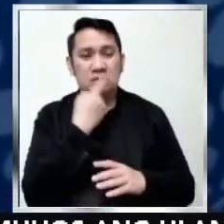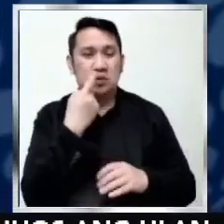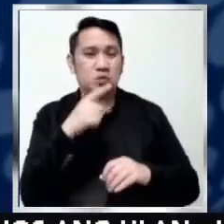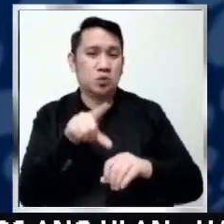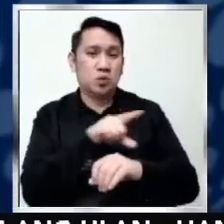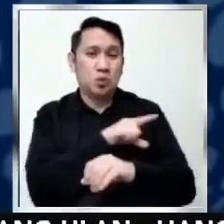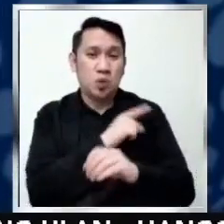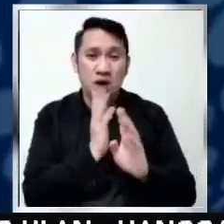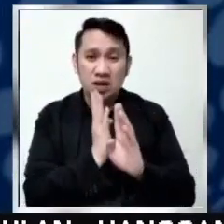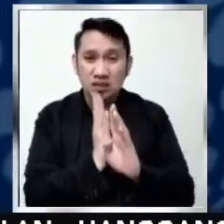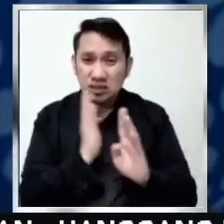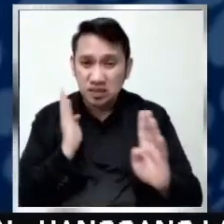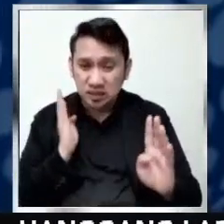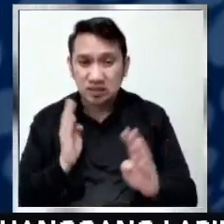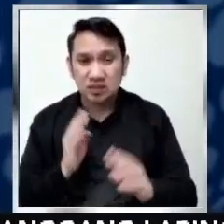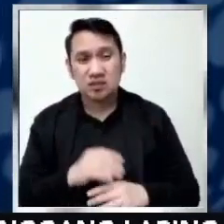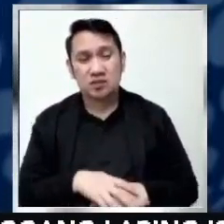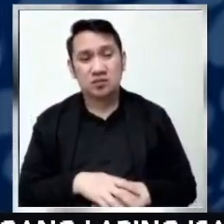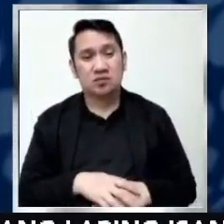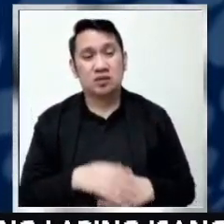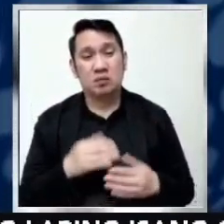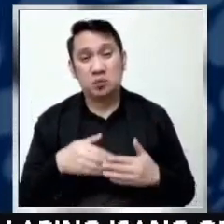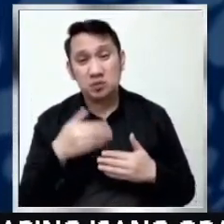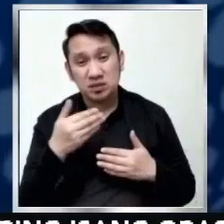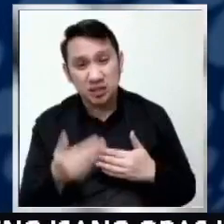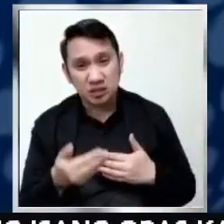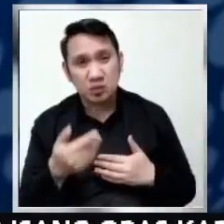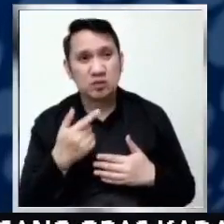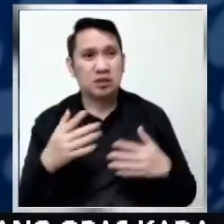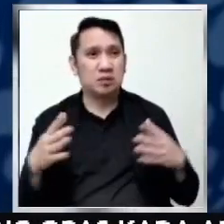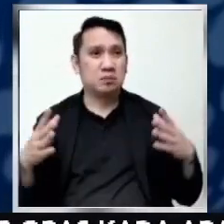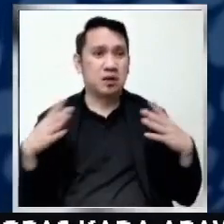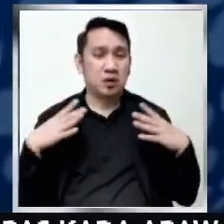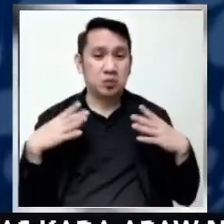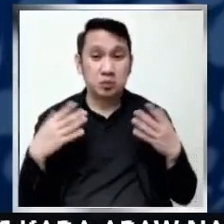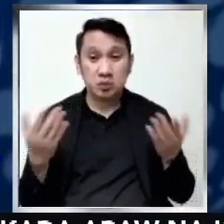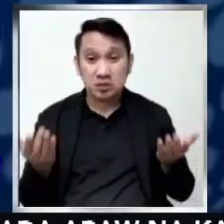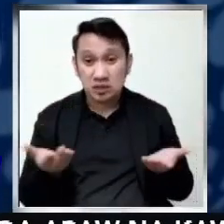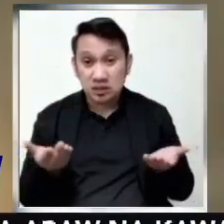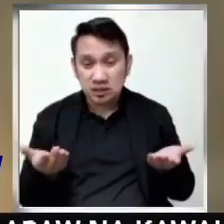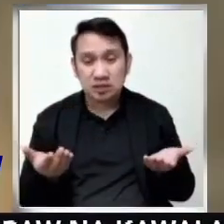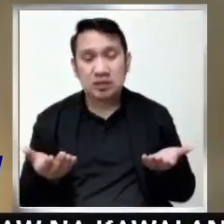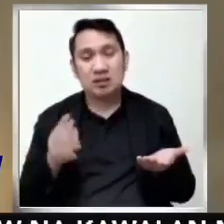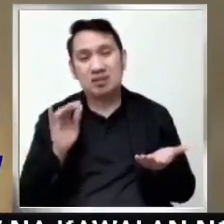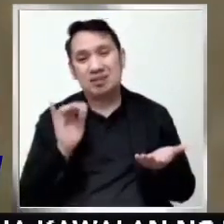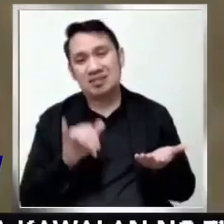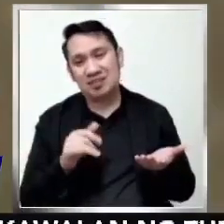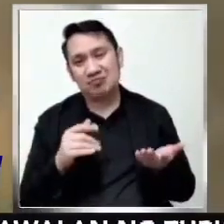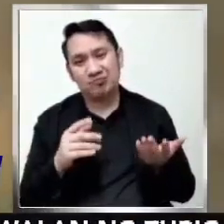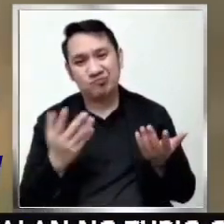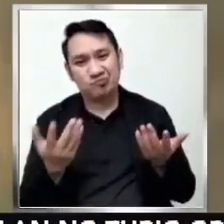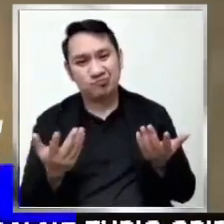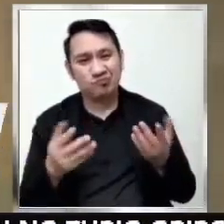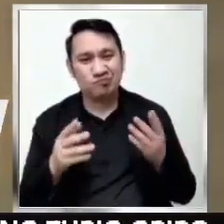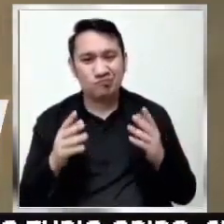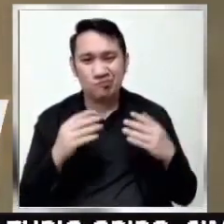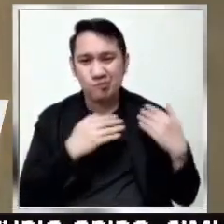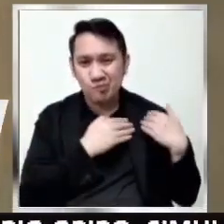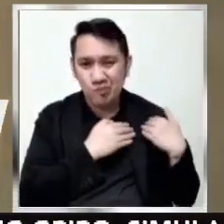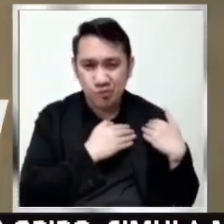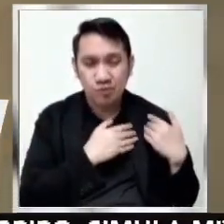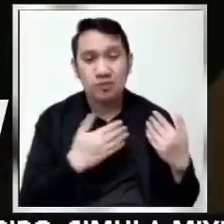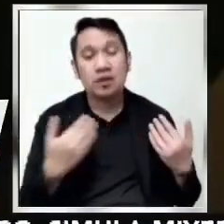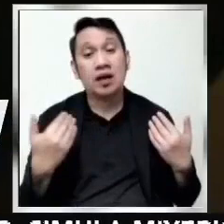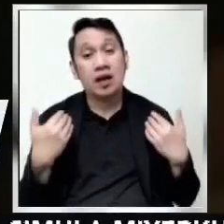OEC, tapos nagbabakasyon sila dito, yun pa iniintindi nila. Actually, may online portal